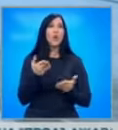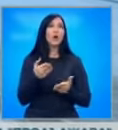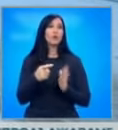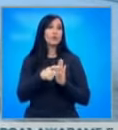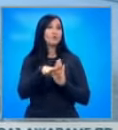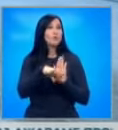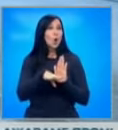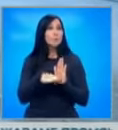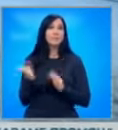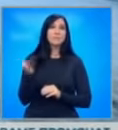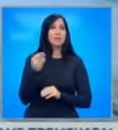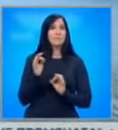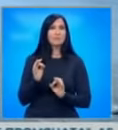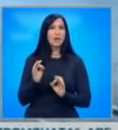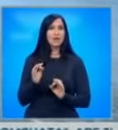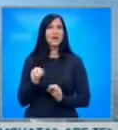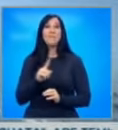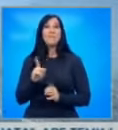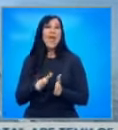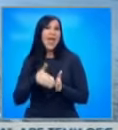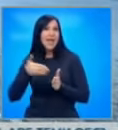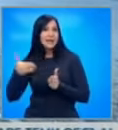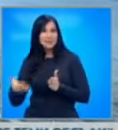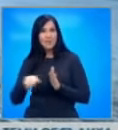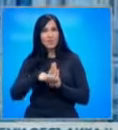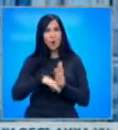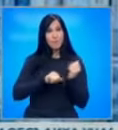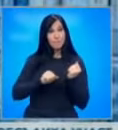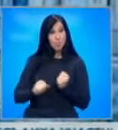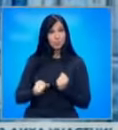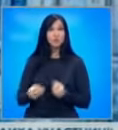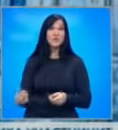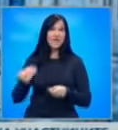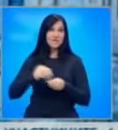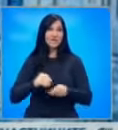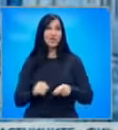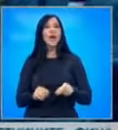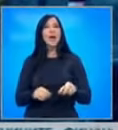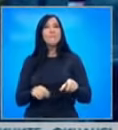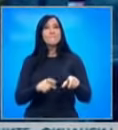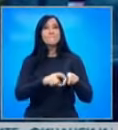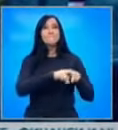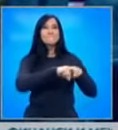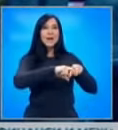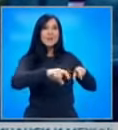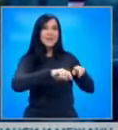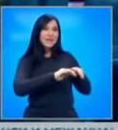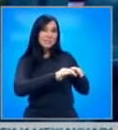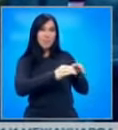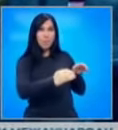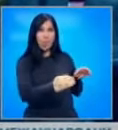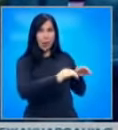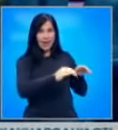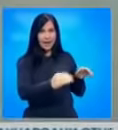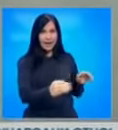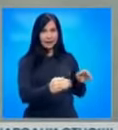са били такива. Тя не е извън нормите. По-късно се въвеждат мантинели с полегати участъци